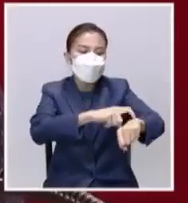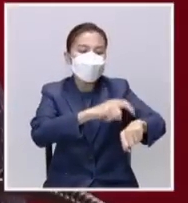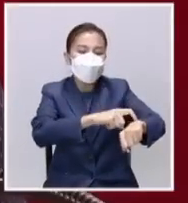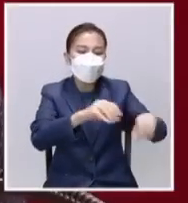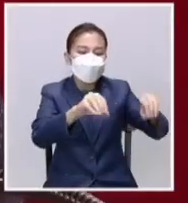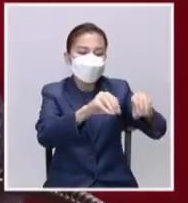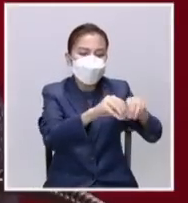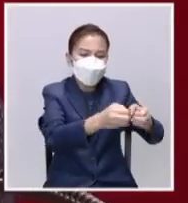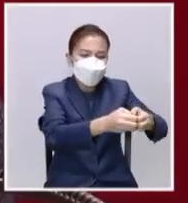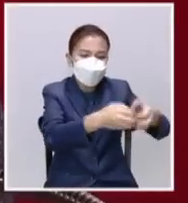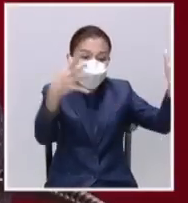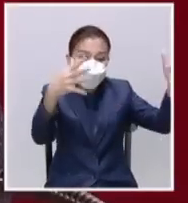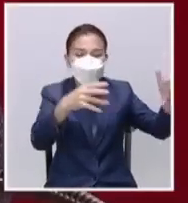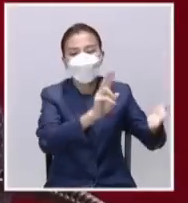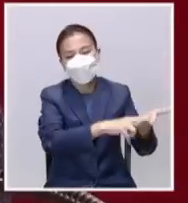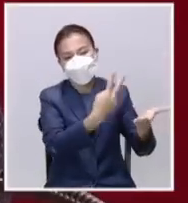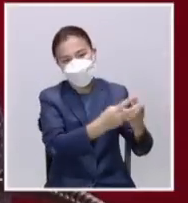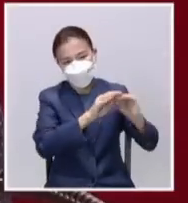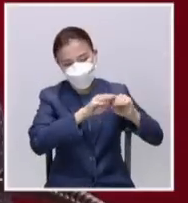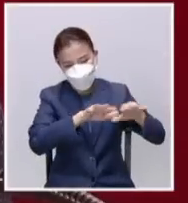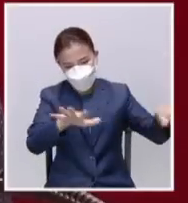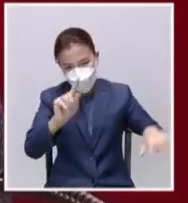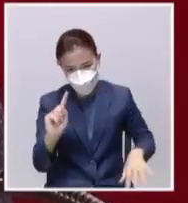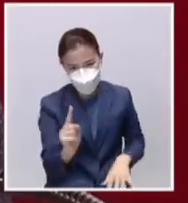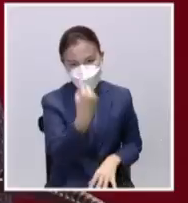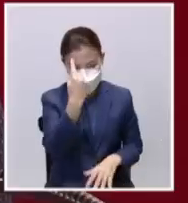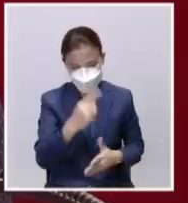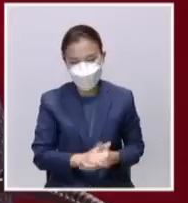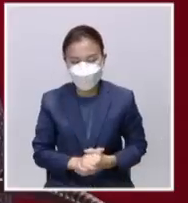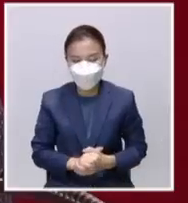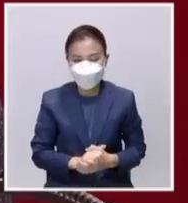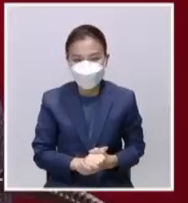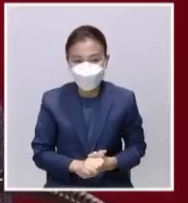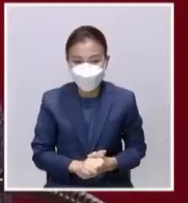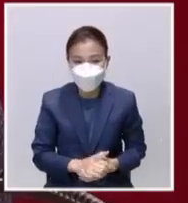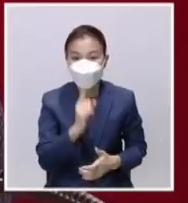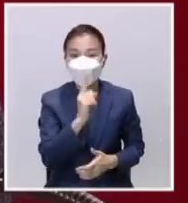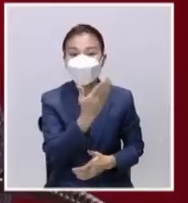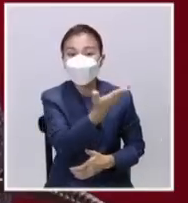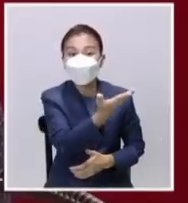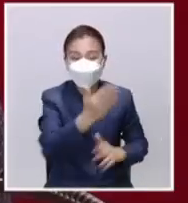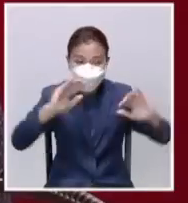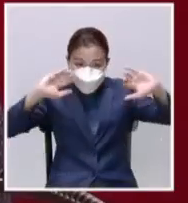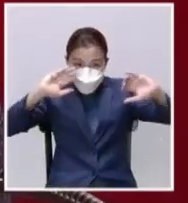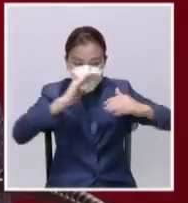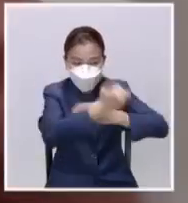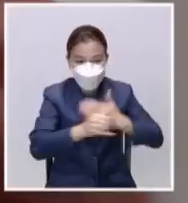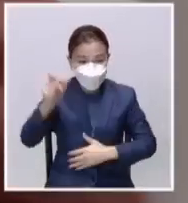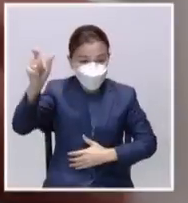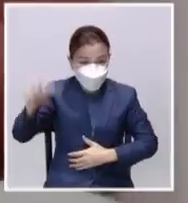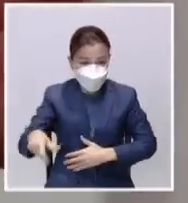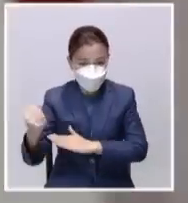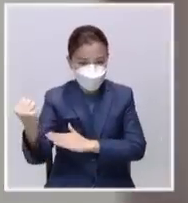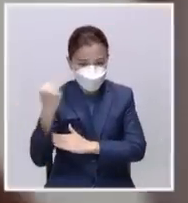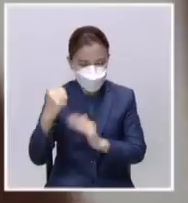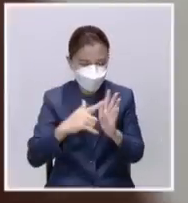รอการระเบิดก็คือจะทำให้เกิดการระบาดของโควิด-19 ครั้งใหม่ขึ้นพร้อมกับเรียกร้องให้รัฐบาลฝรั่งเศสเพิ่มความเข้มงวดในการ